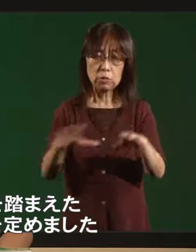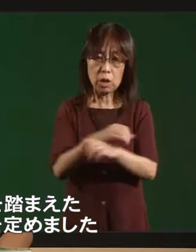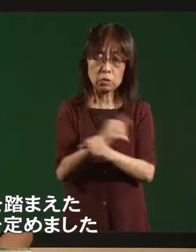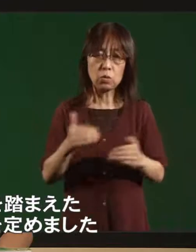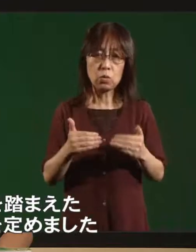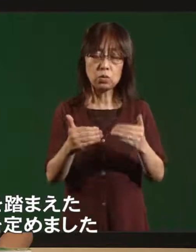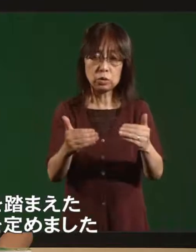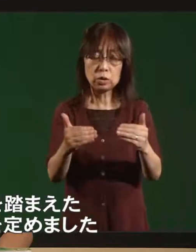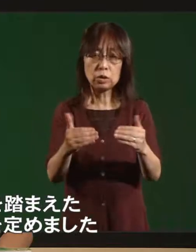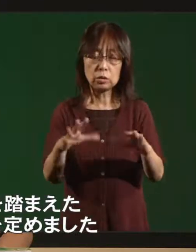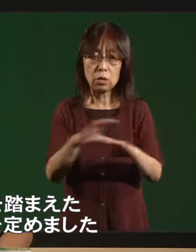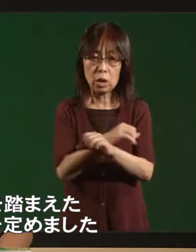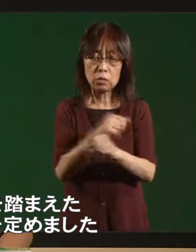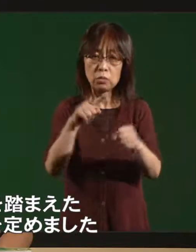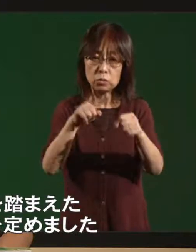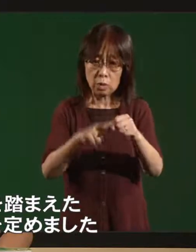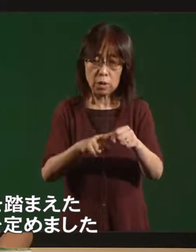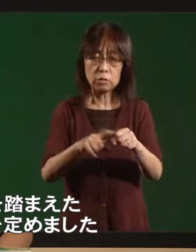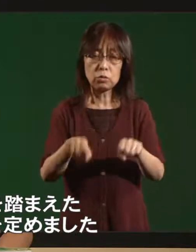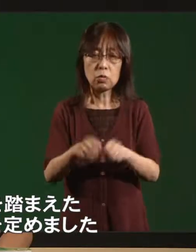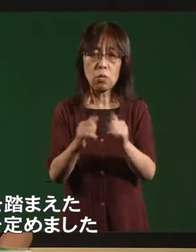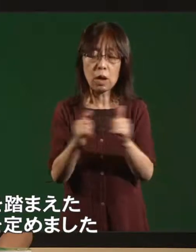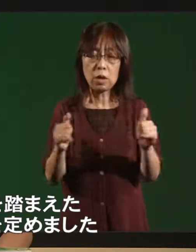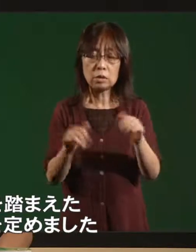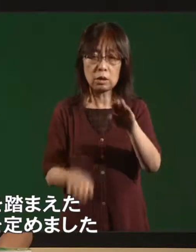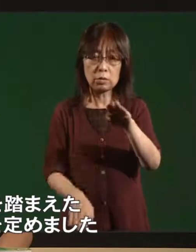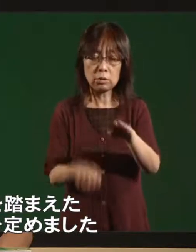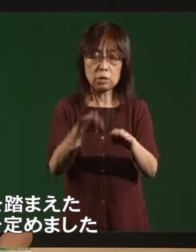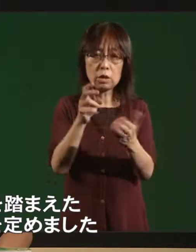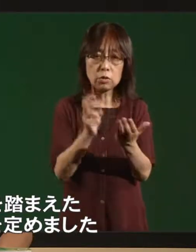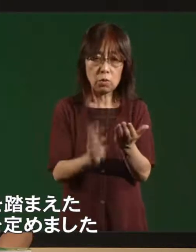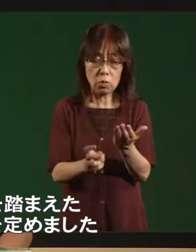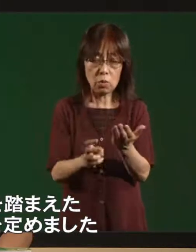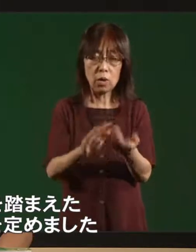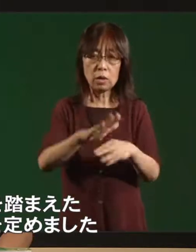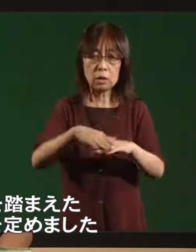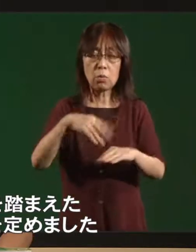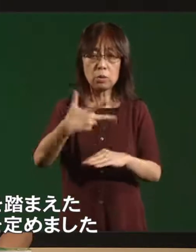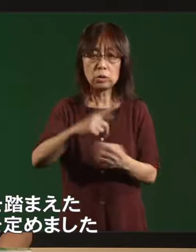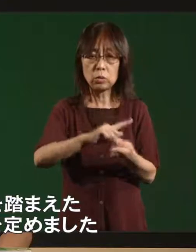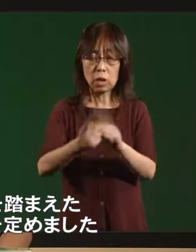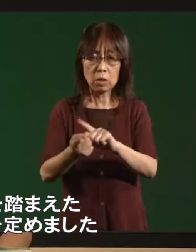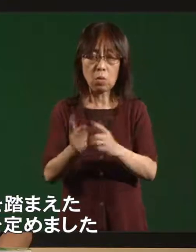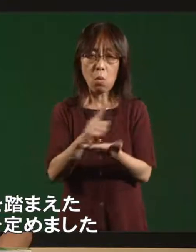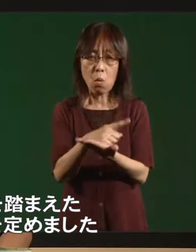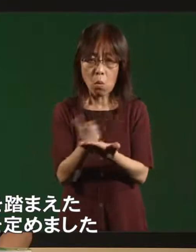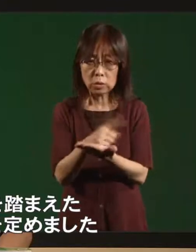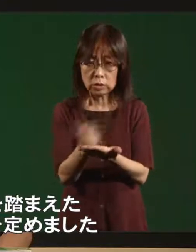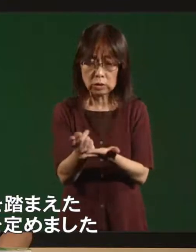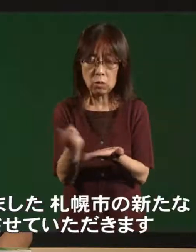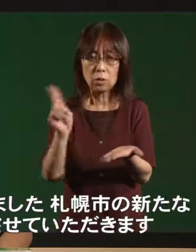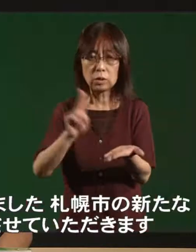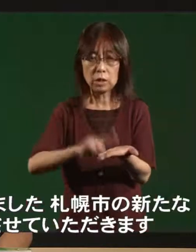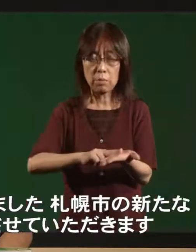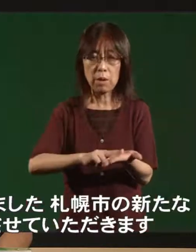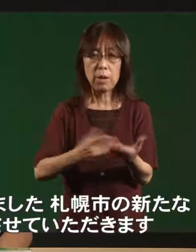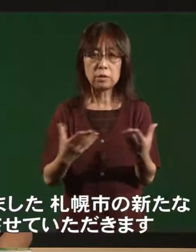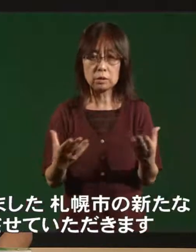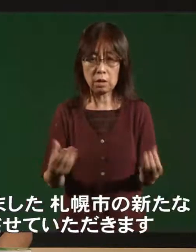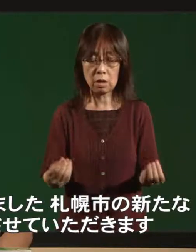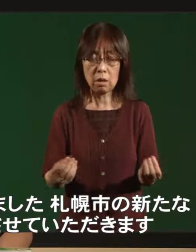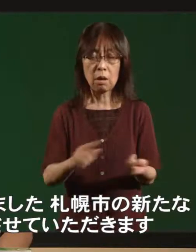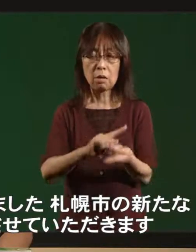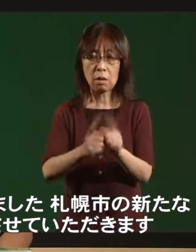障害者差別解消法を踏まえた札幌市の対応方針を定めましたこの対応